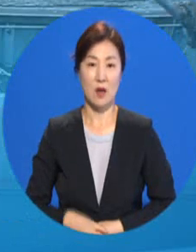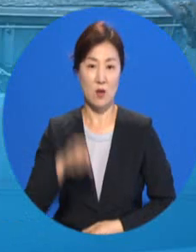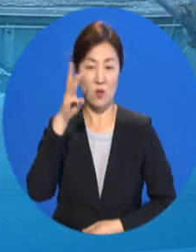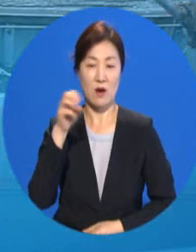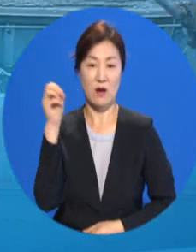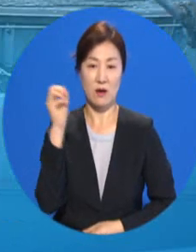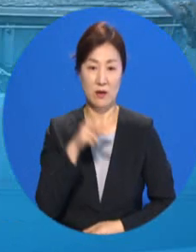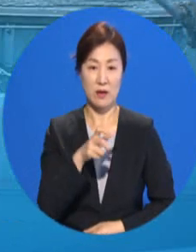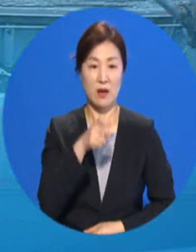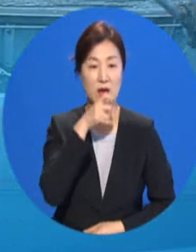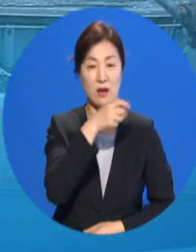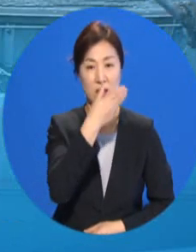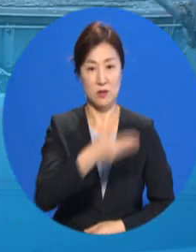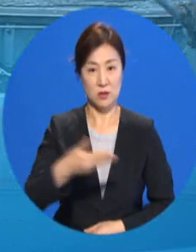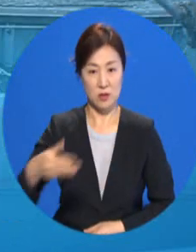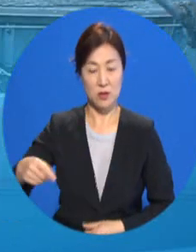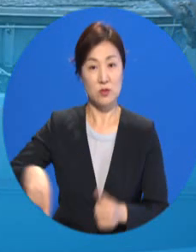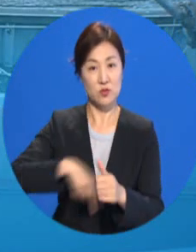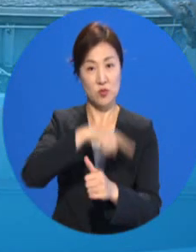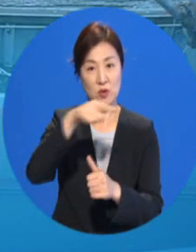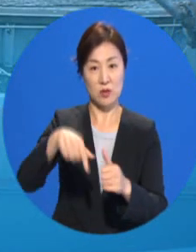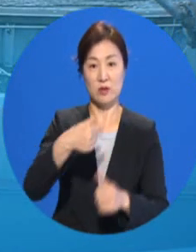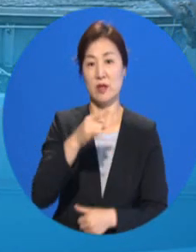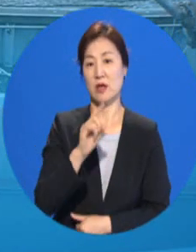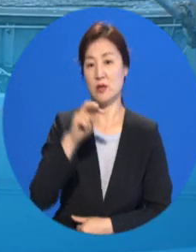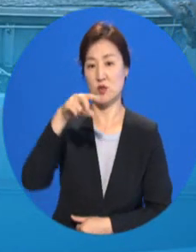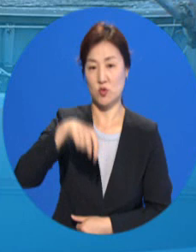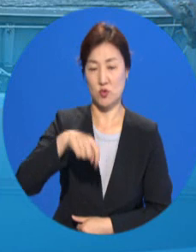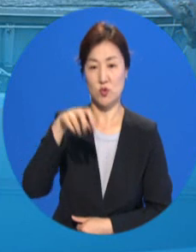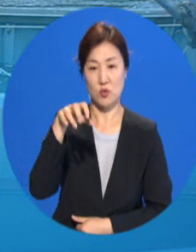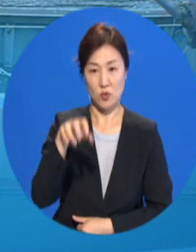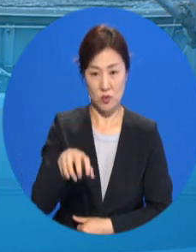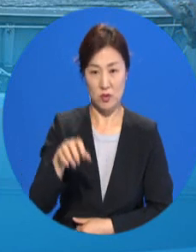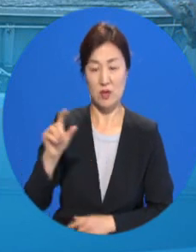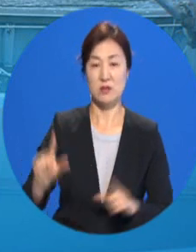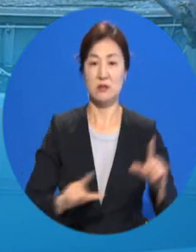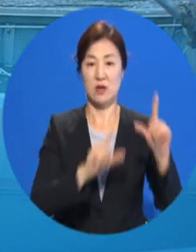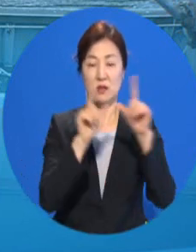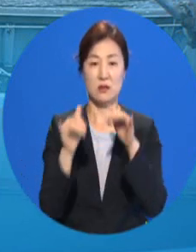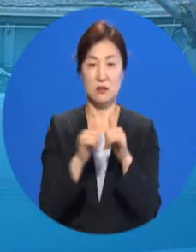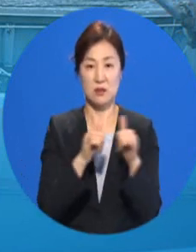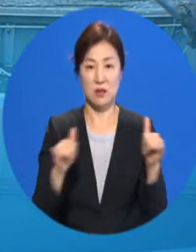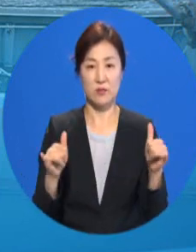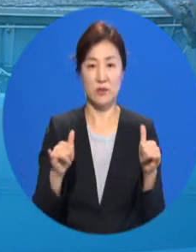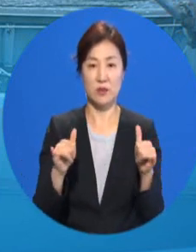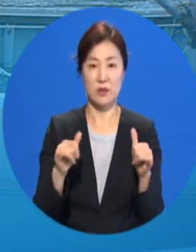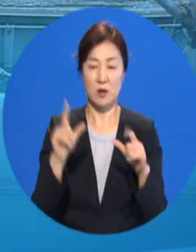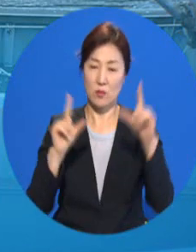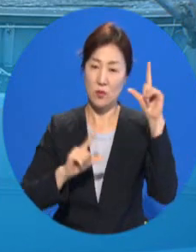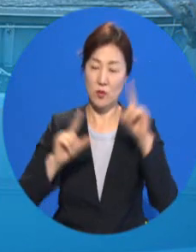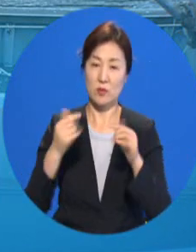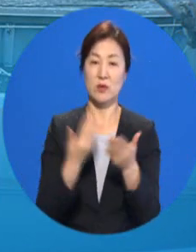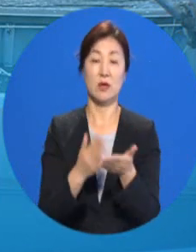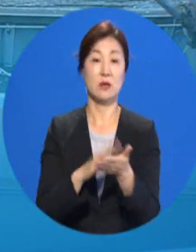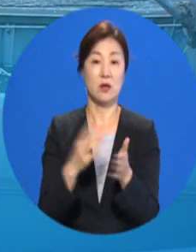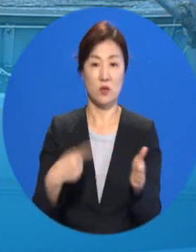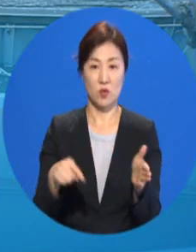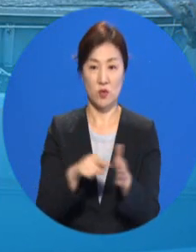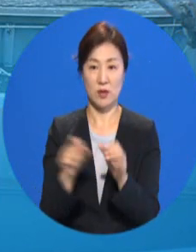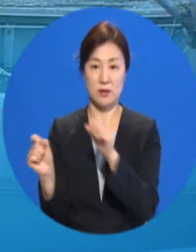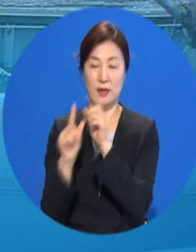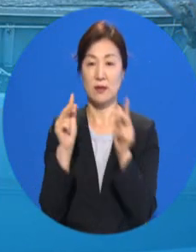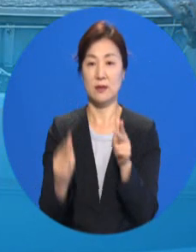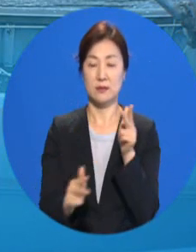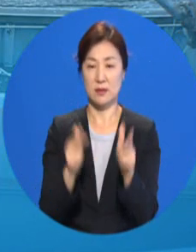광양 섬진강 주변 내수면에 위치한 마을 주민들의 삶의 질 개선을 위해 마을 재생 사업이 준비되고 있는데요.